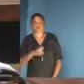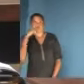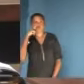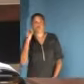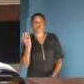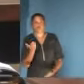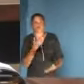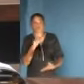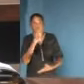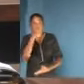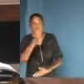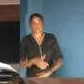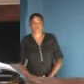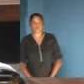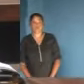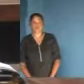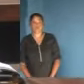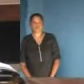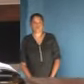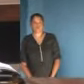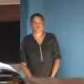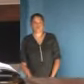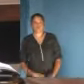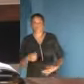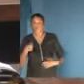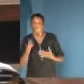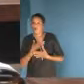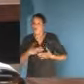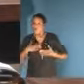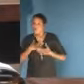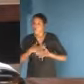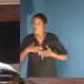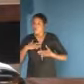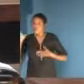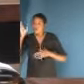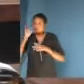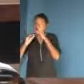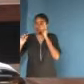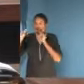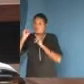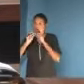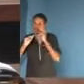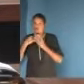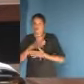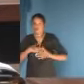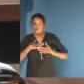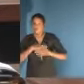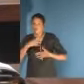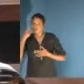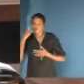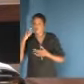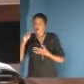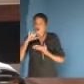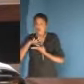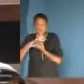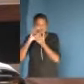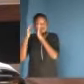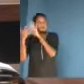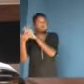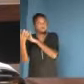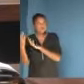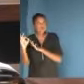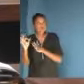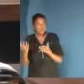Merci. Non, non, je me réjouis de tout ce que j'entends. Je vois qu'il y a des évolutions. Des retours en